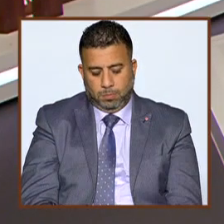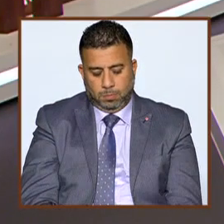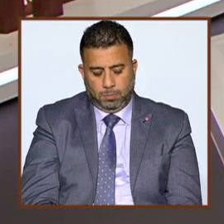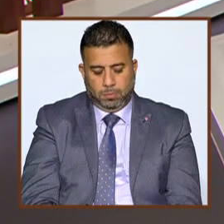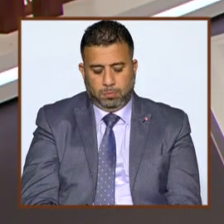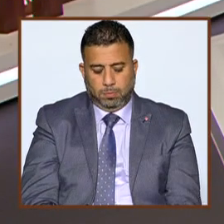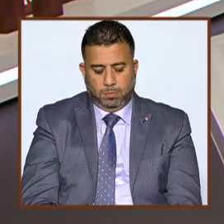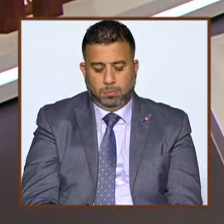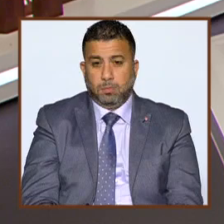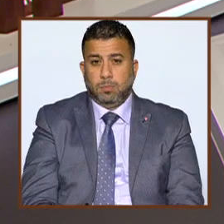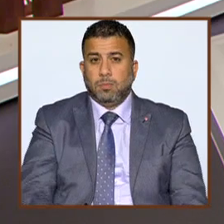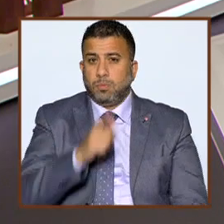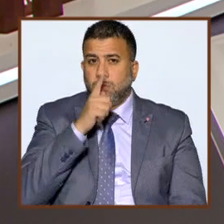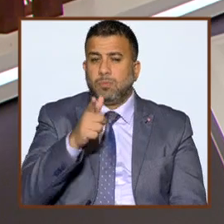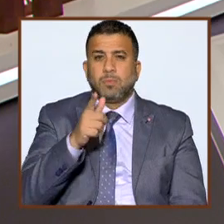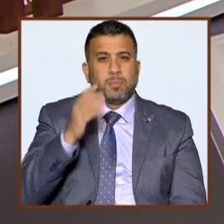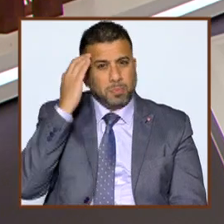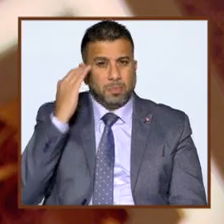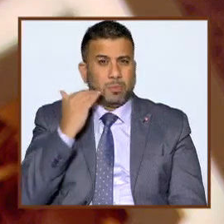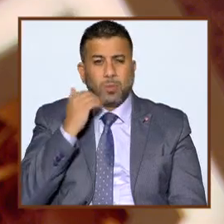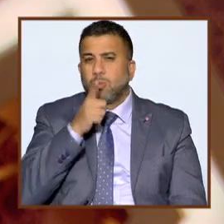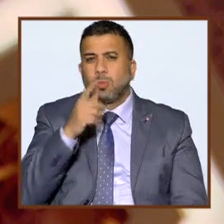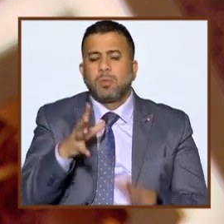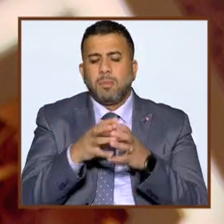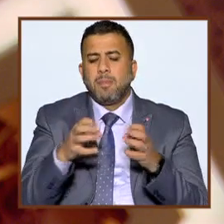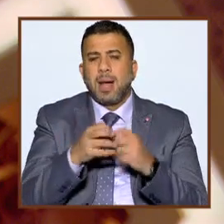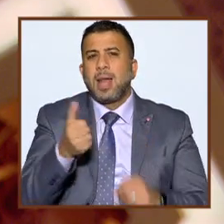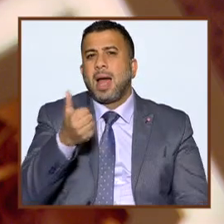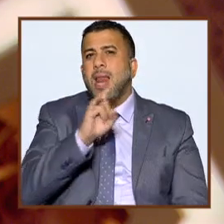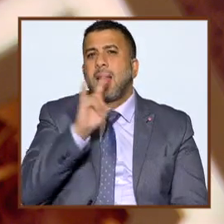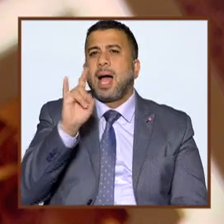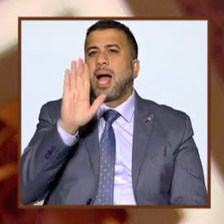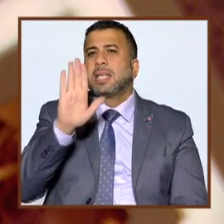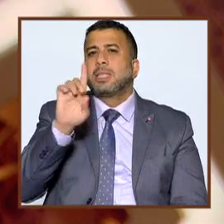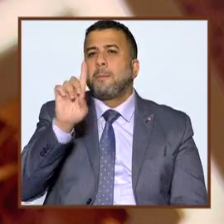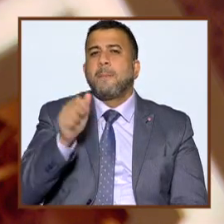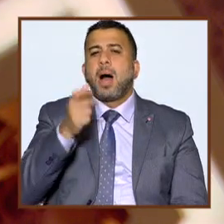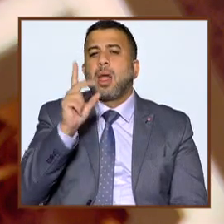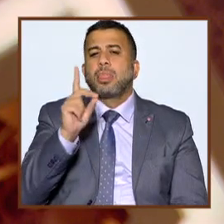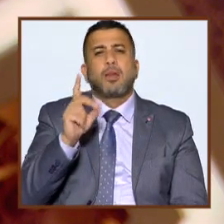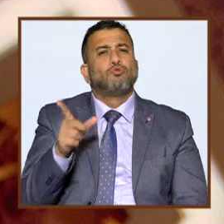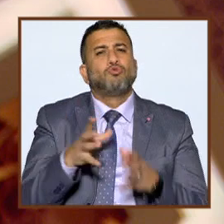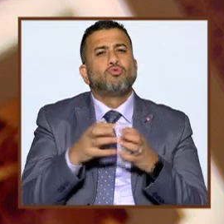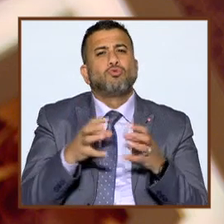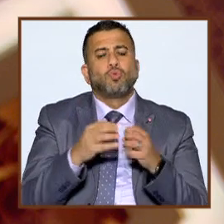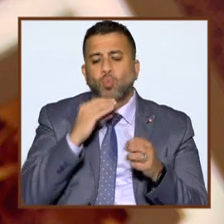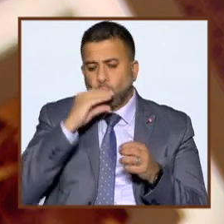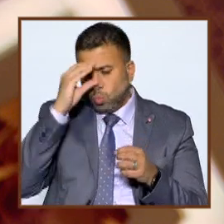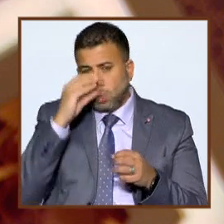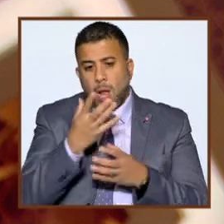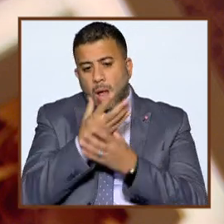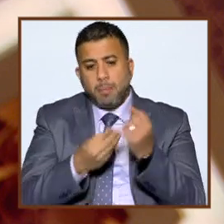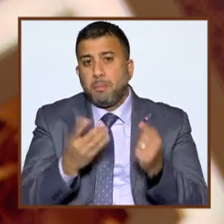فيها تسأل، تقول: ما معنى الأسباط؟ أختي أم محمد بارك الله فيك، الأسباط الوارد ذكرهم في القرآن هم